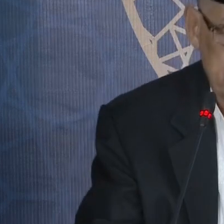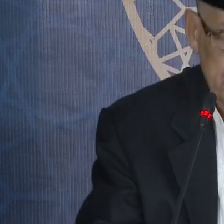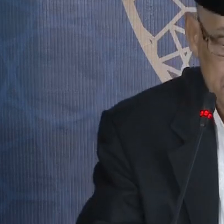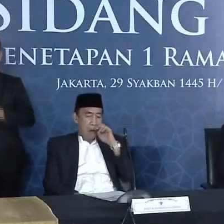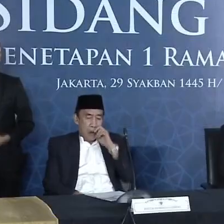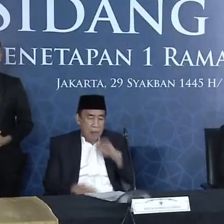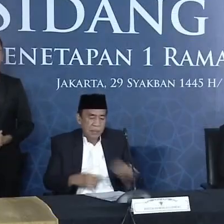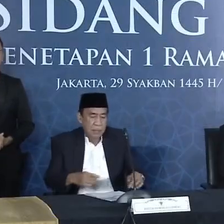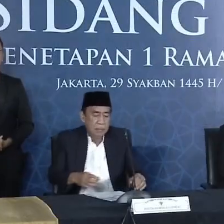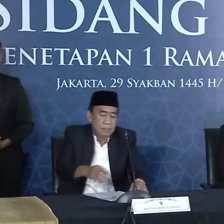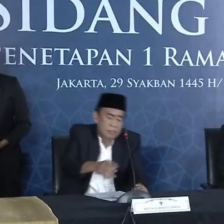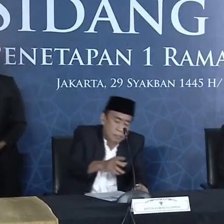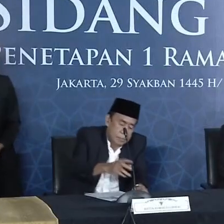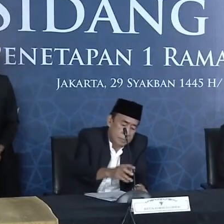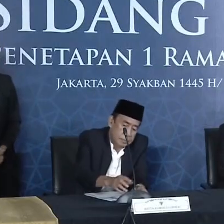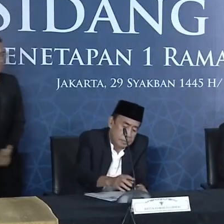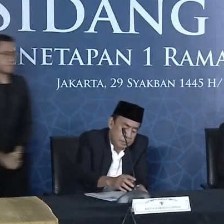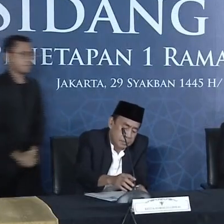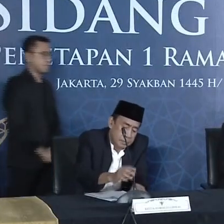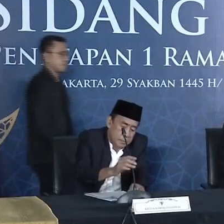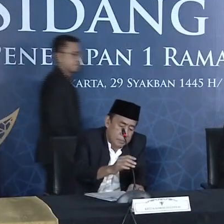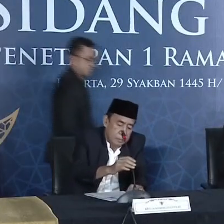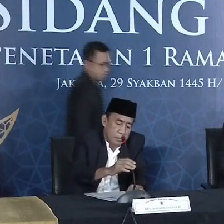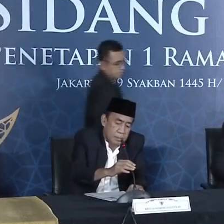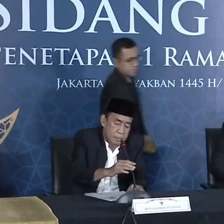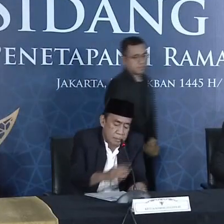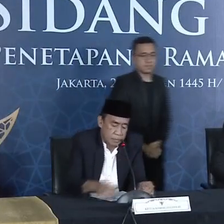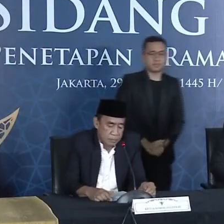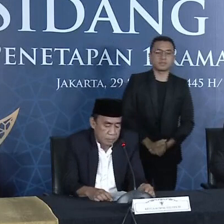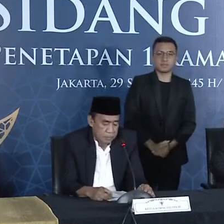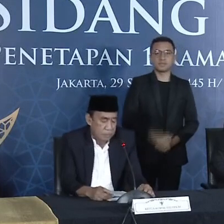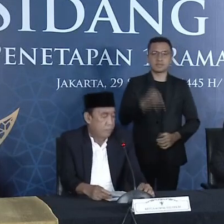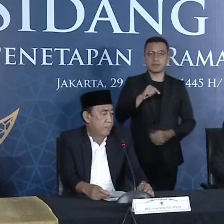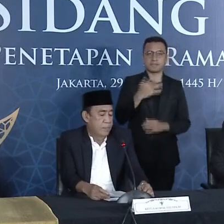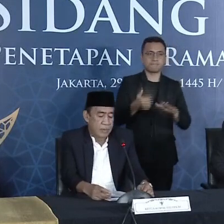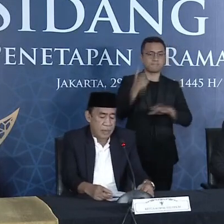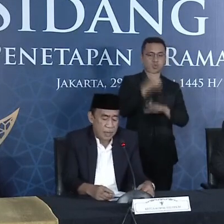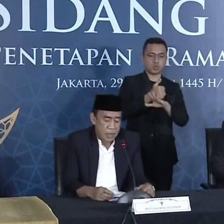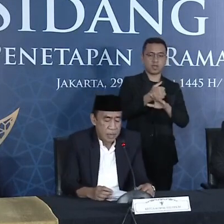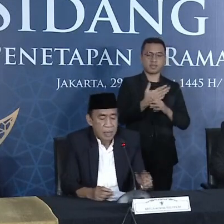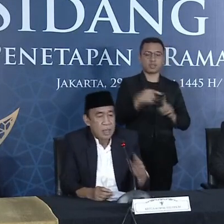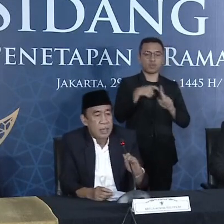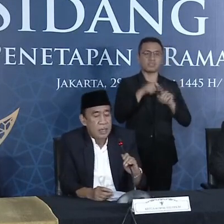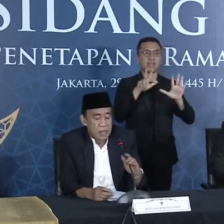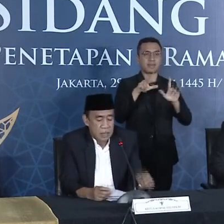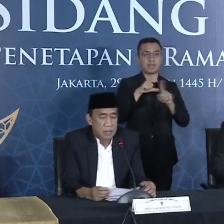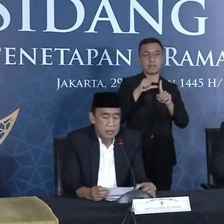Waalaikumsalam warahmatullahi wabarakatuh. Terima kasih Pak Kiai Abdullah Zaidi. Selanjutnya Bapak Dr. Aziz Saful Kafi, kami persilakan.